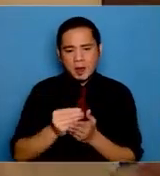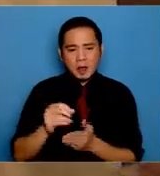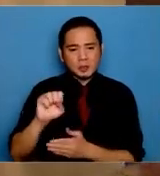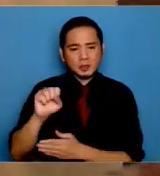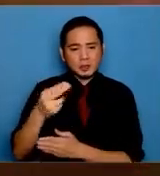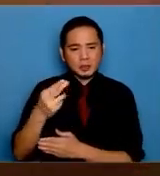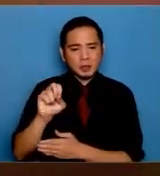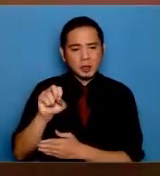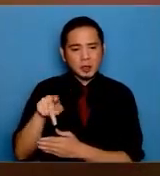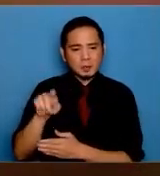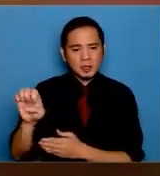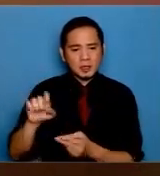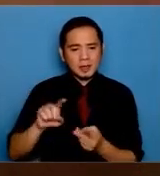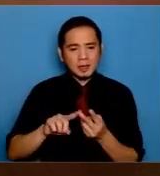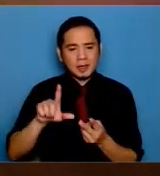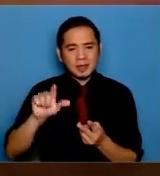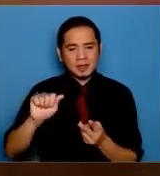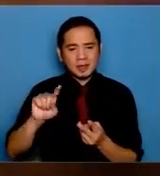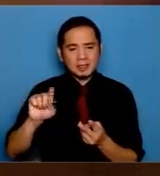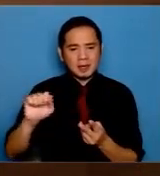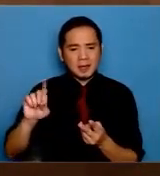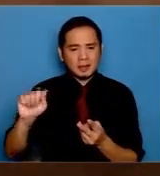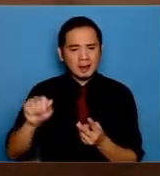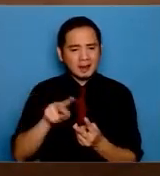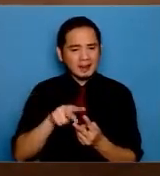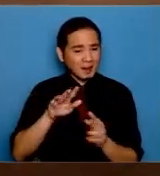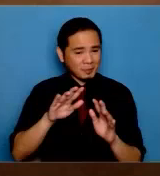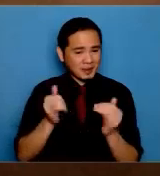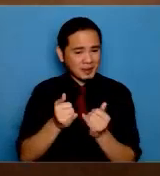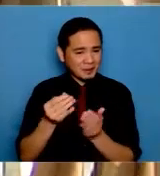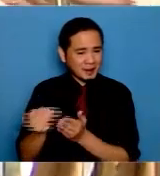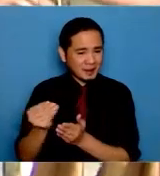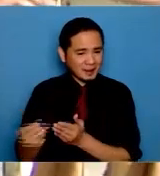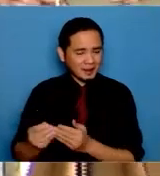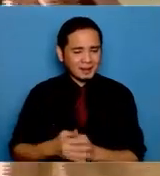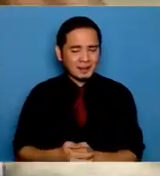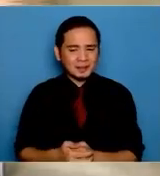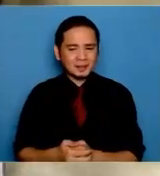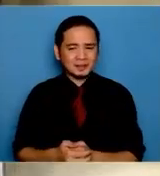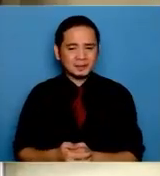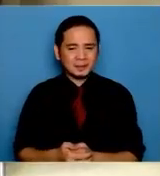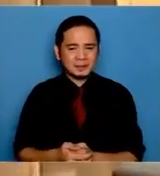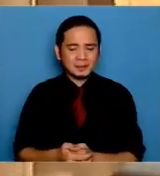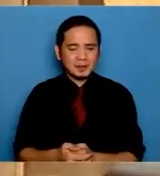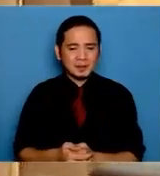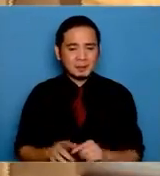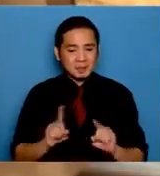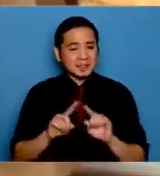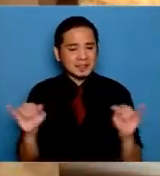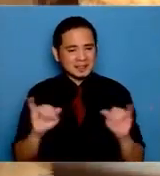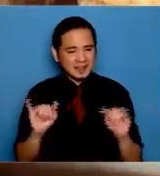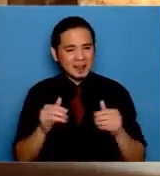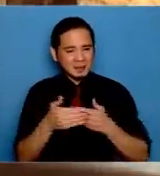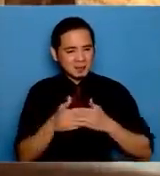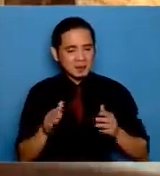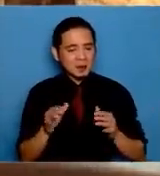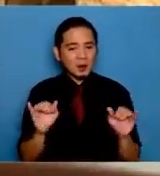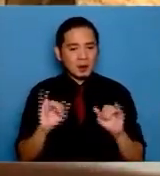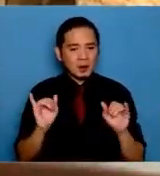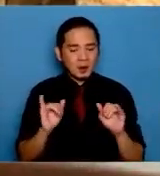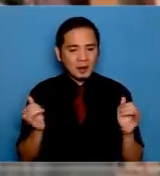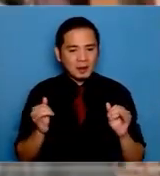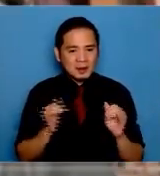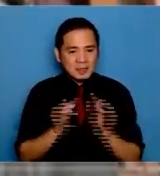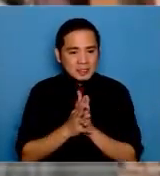rin ang regalo eh. No? Yung nakabalot pa, may excitement and surprise. No? Although, happy